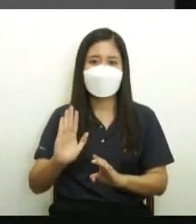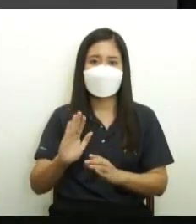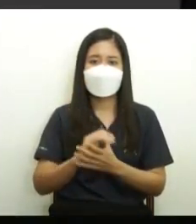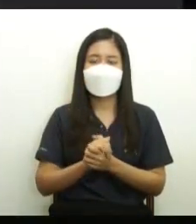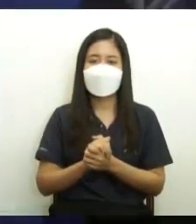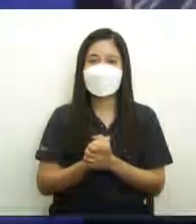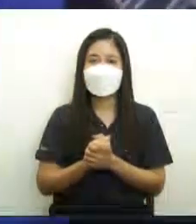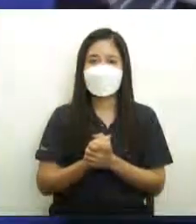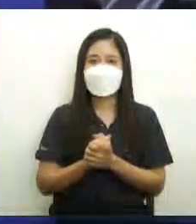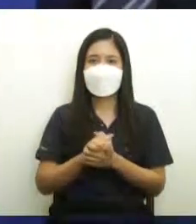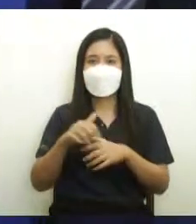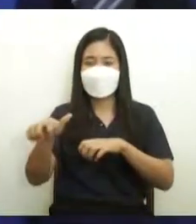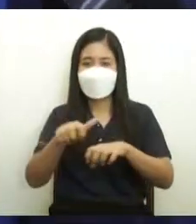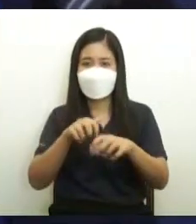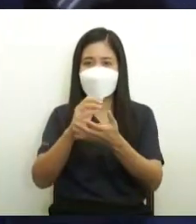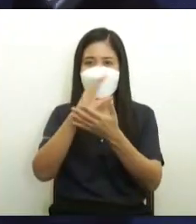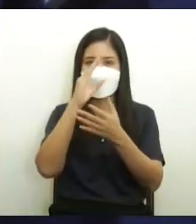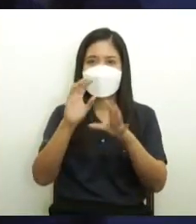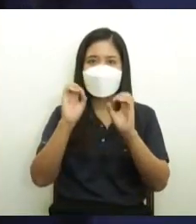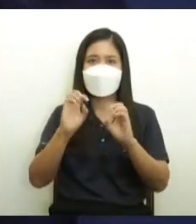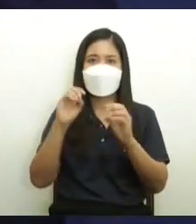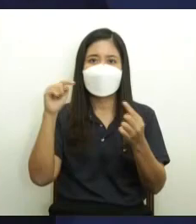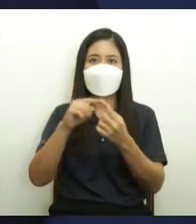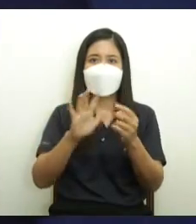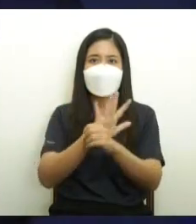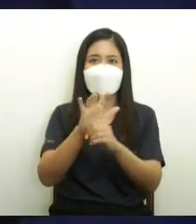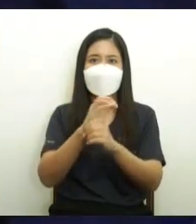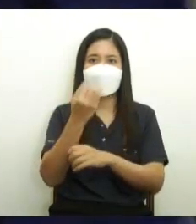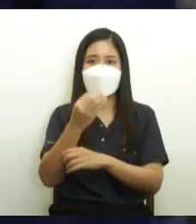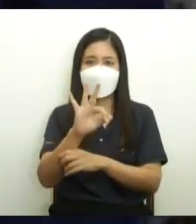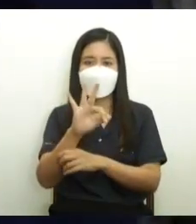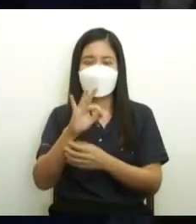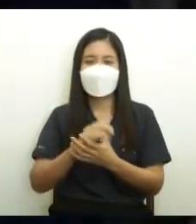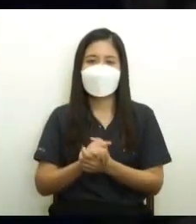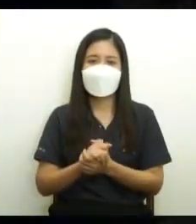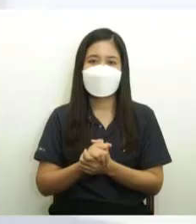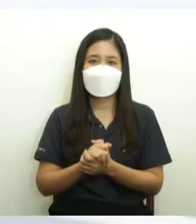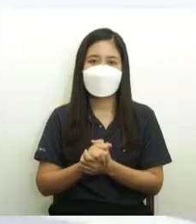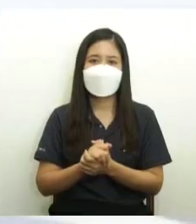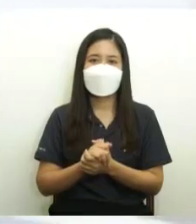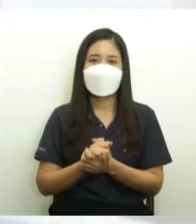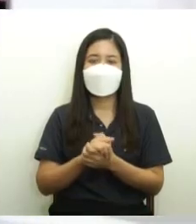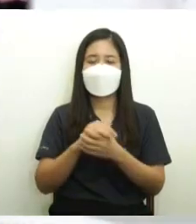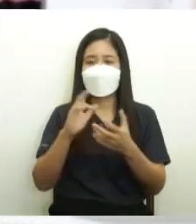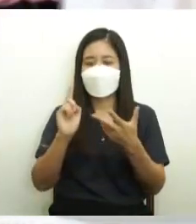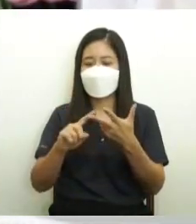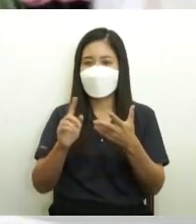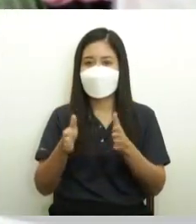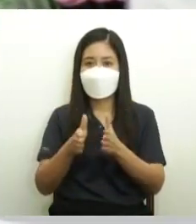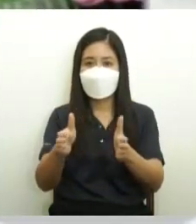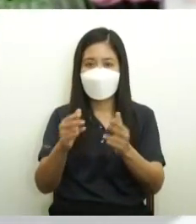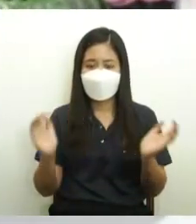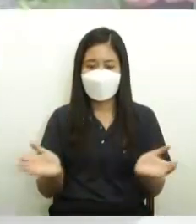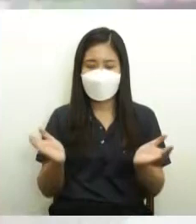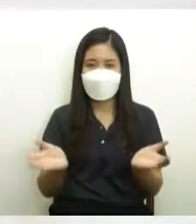2. การจัดการเรียนการสอนภายใต้สถานการณ์โควิด -19 ได้มาตรฐาน 3. แนวทางในการสนับสนุน